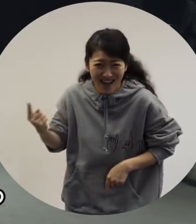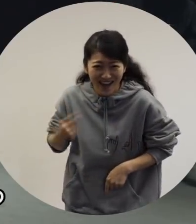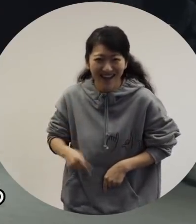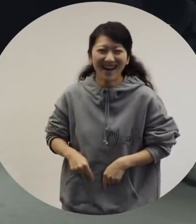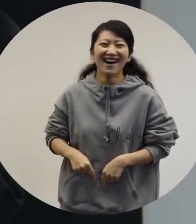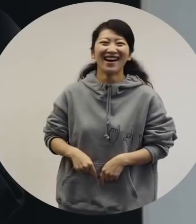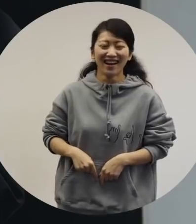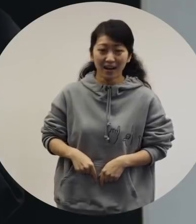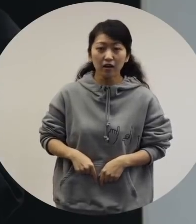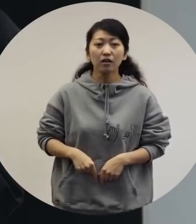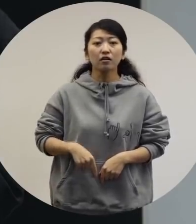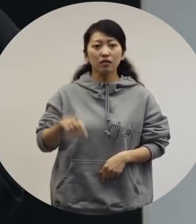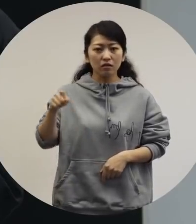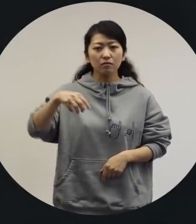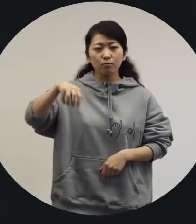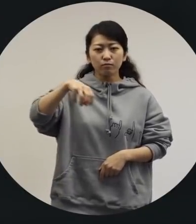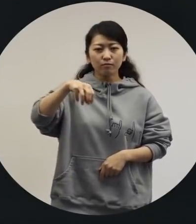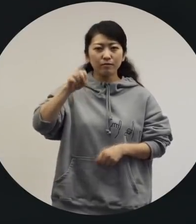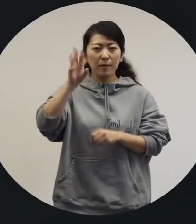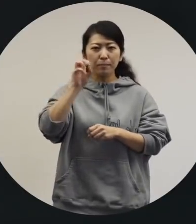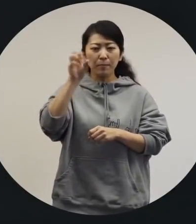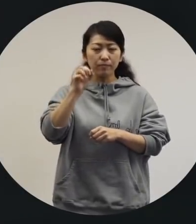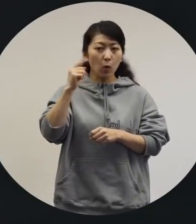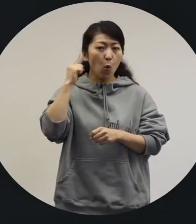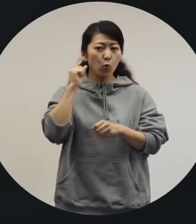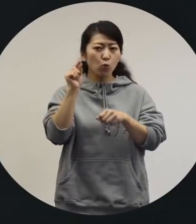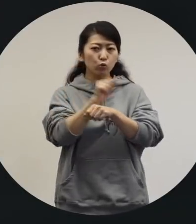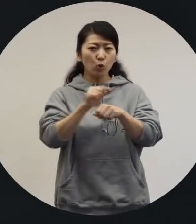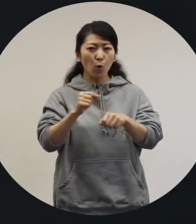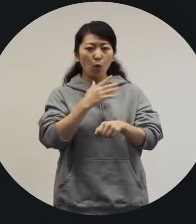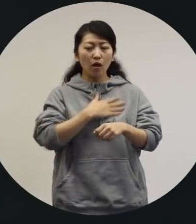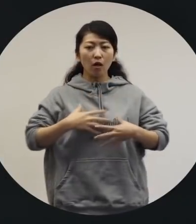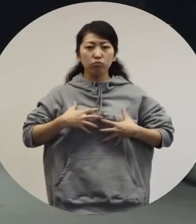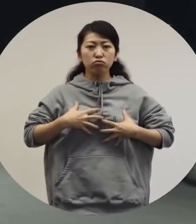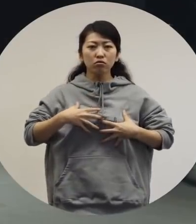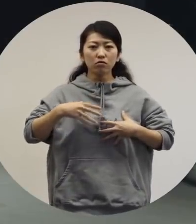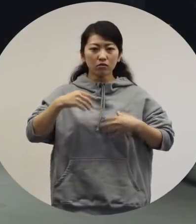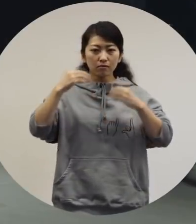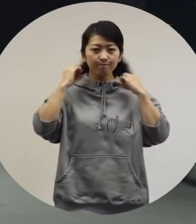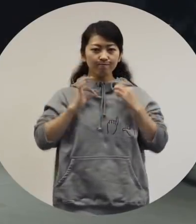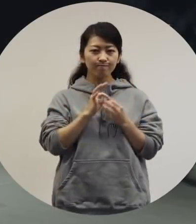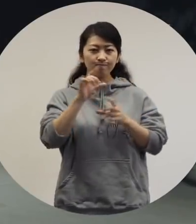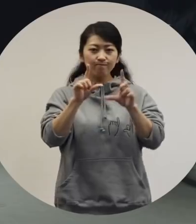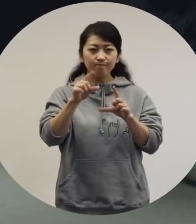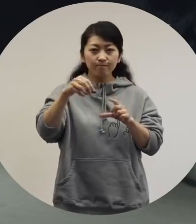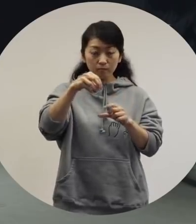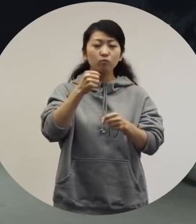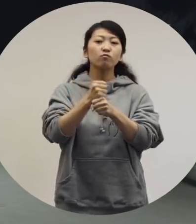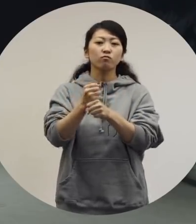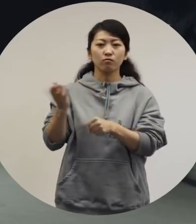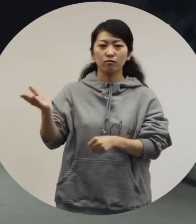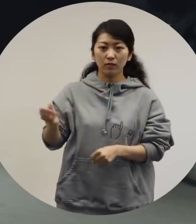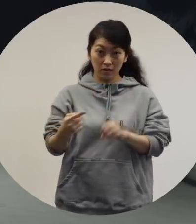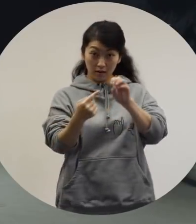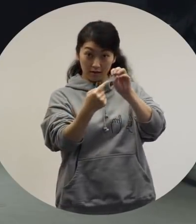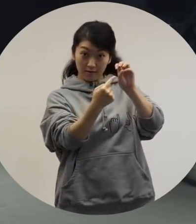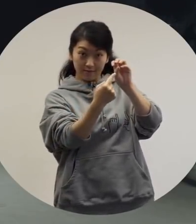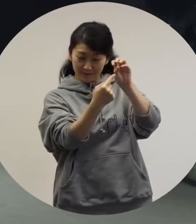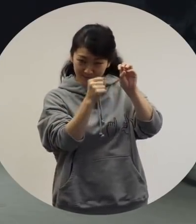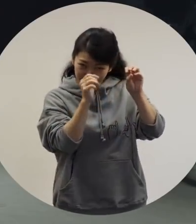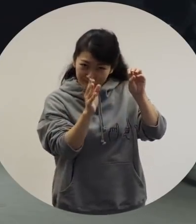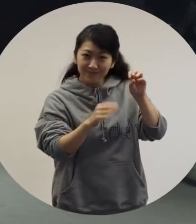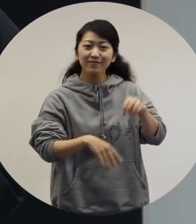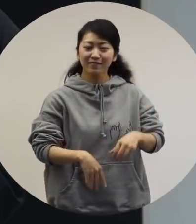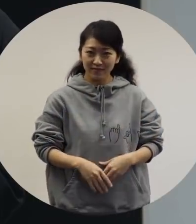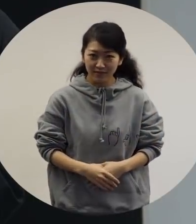りとかしてる、 はい、国の研究をしてます。 振動と光によって音の特徴を体で感じるアクセサリー型のデバイスを作ってます。 はい、こちらです。はい、よろしくお願